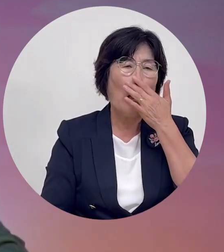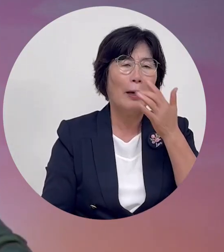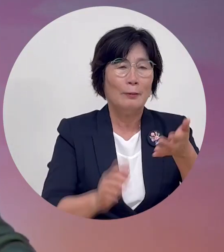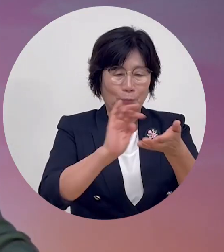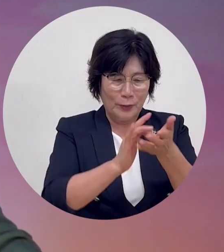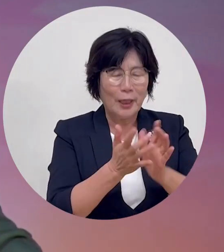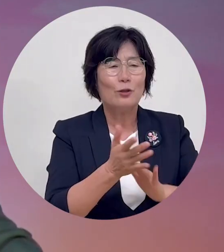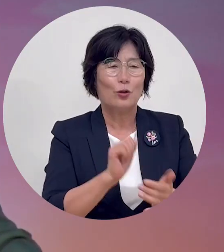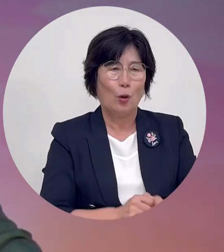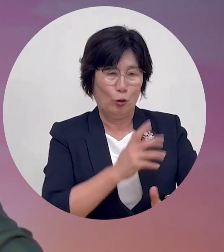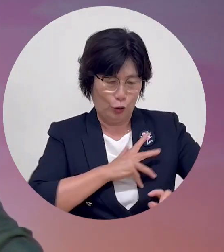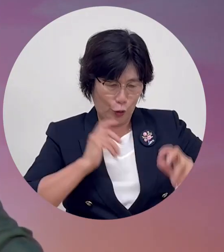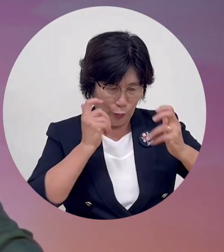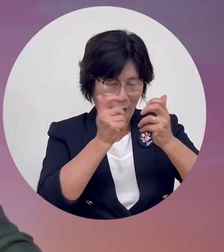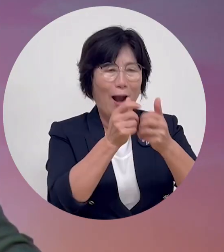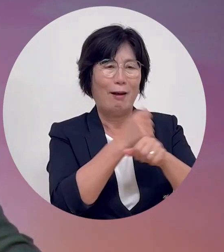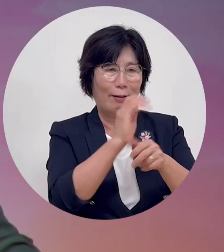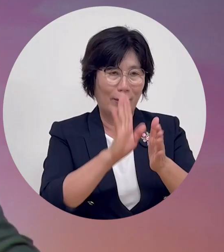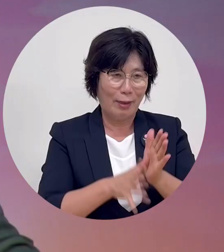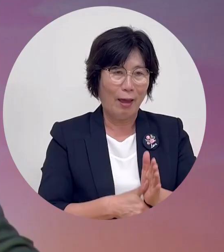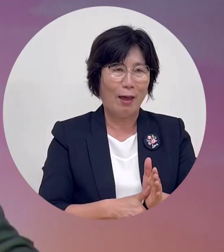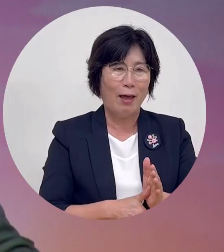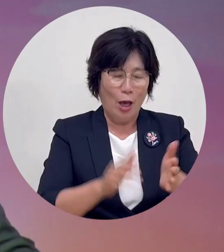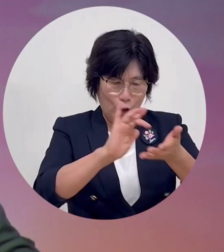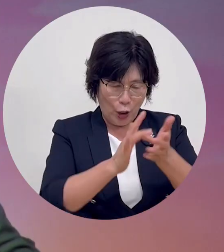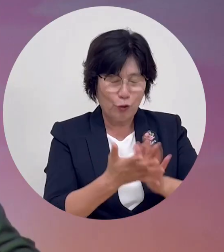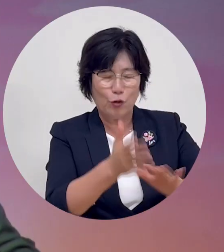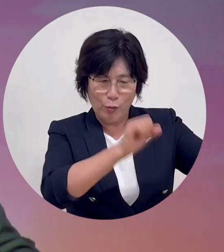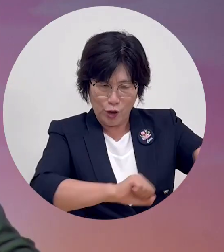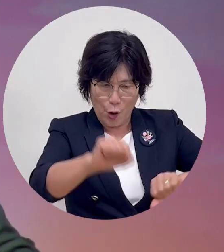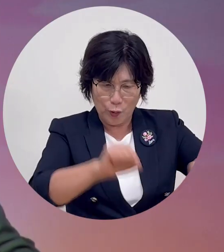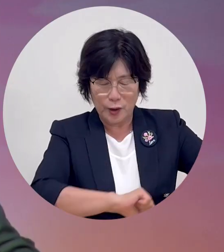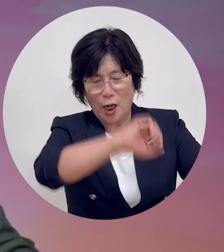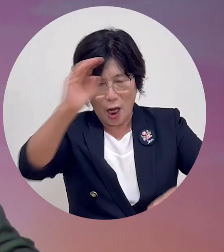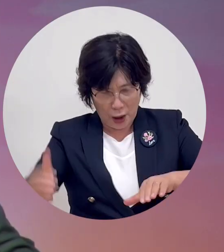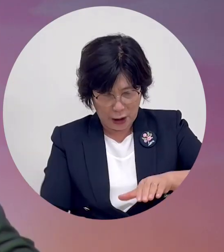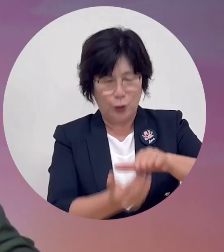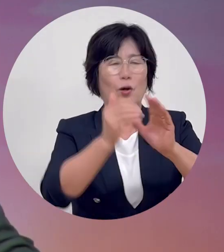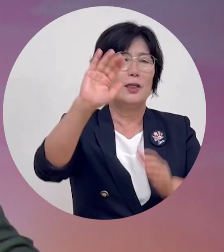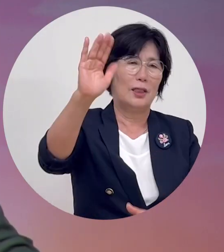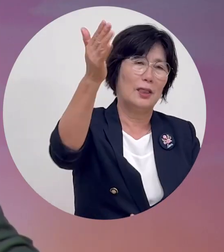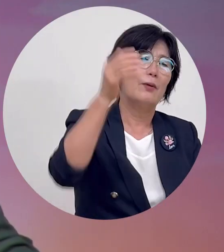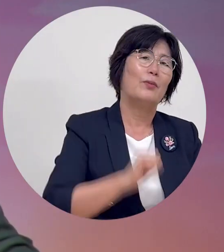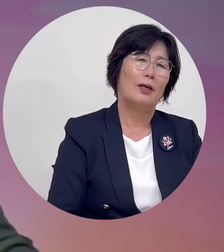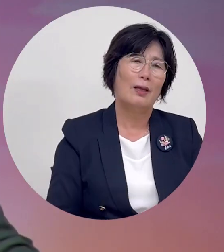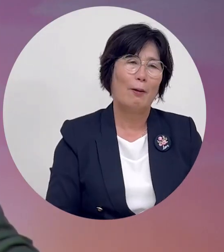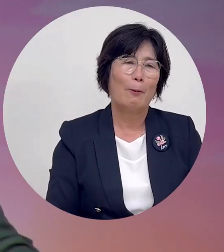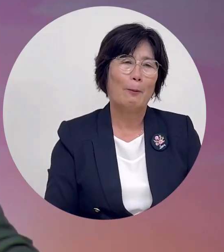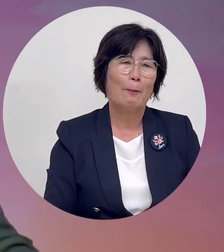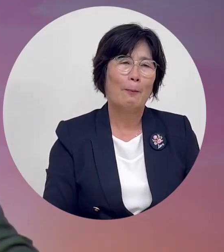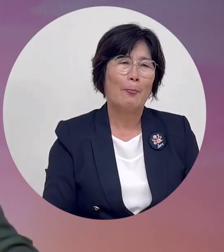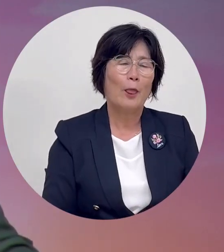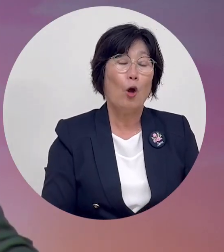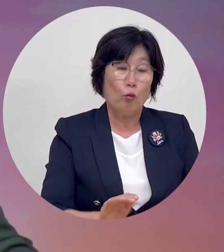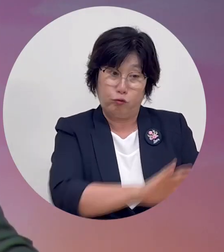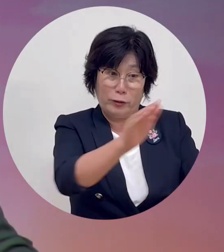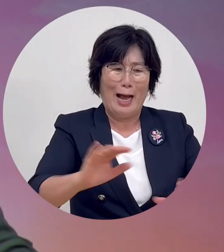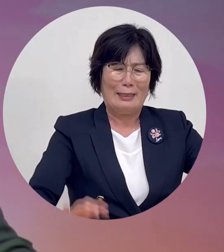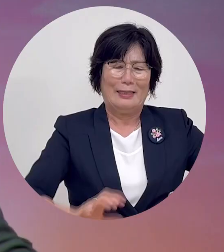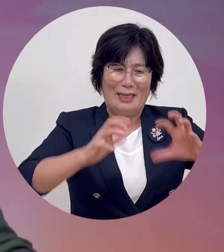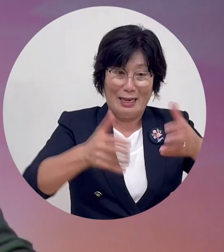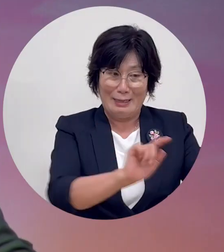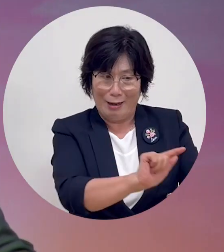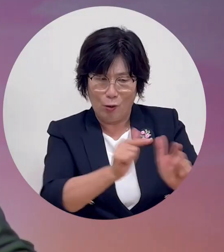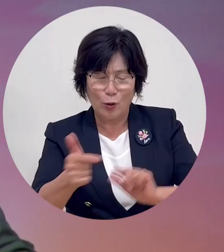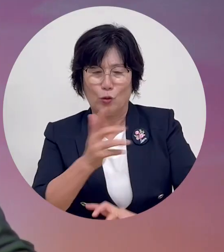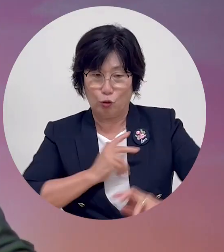예수로 충만할 때 우리가 예수님의 역사가 이루어지는 것이지. 우리가 세상 것으로 충만한데